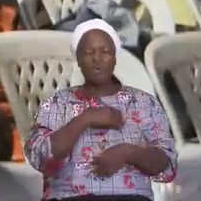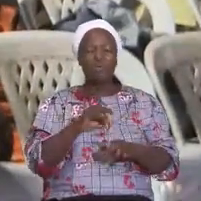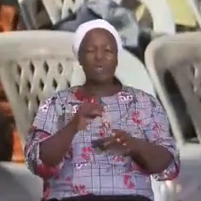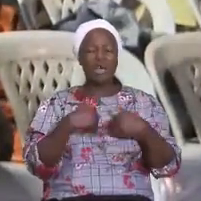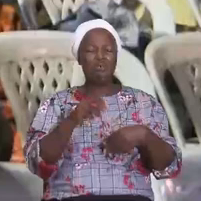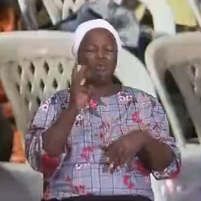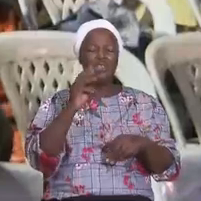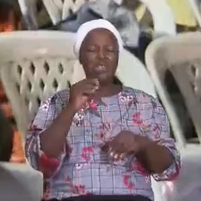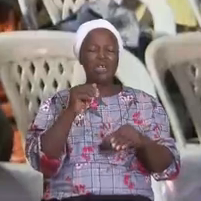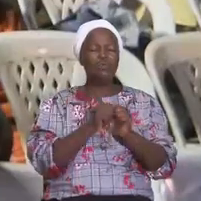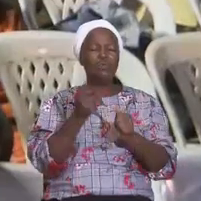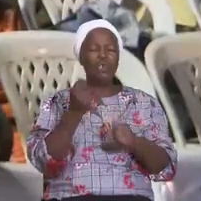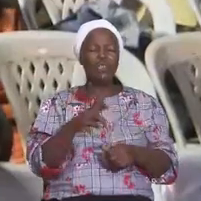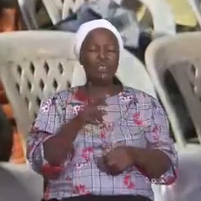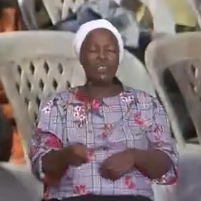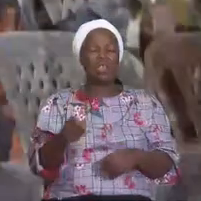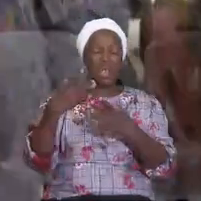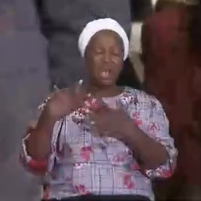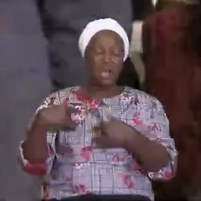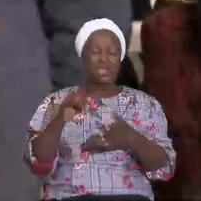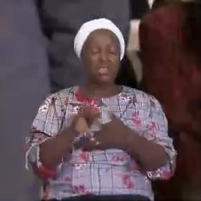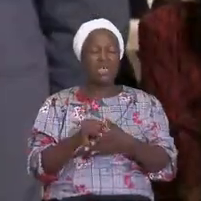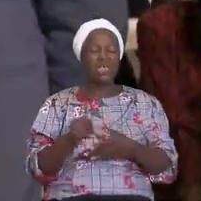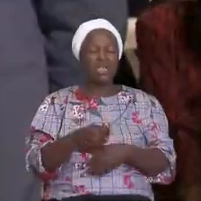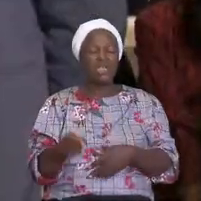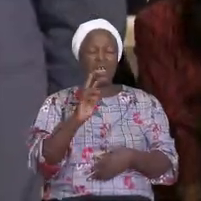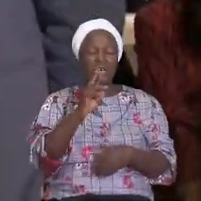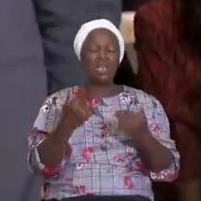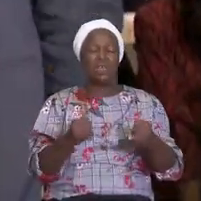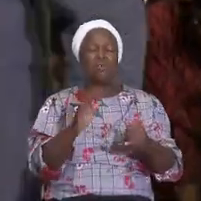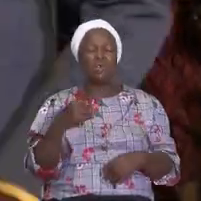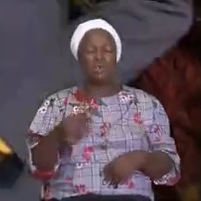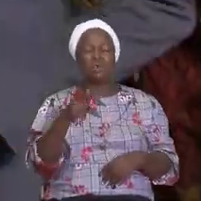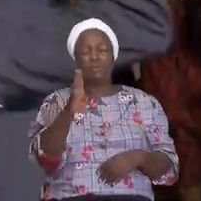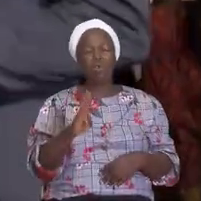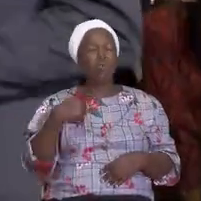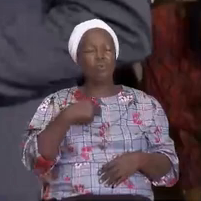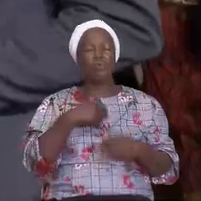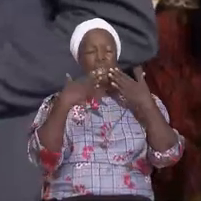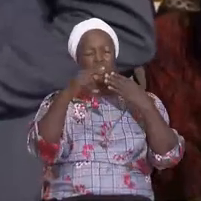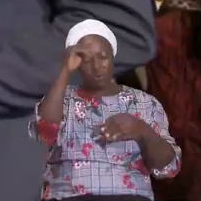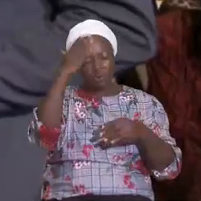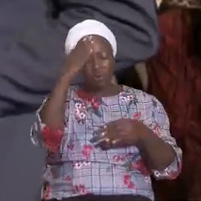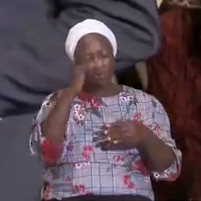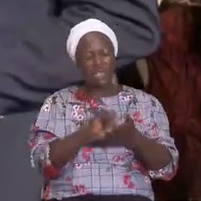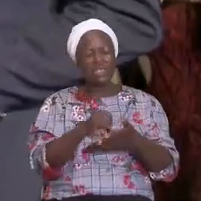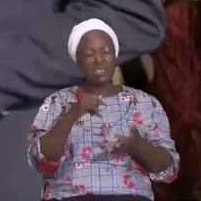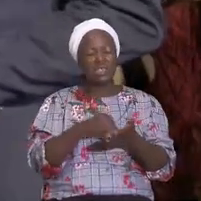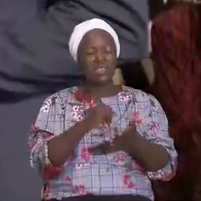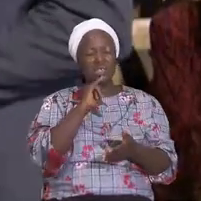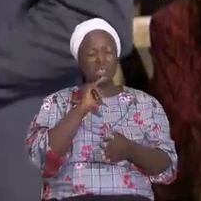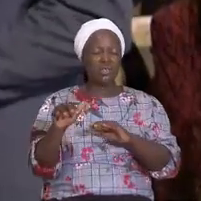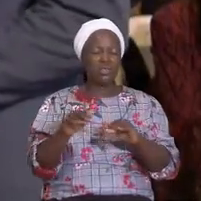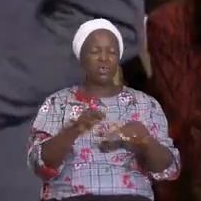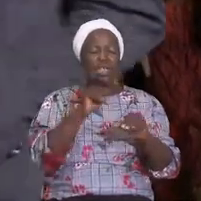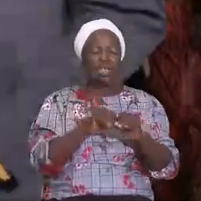Jésus. Je prie que le Saint-Esprit rende témoignage à leur cœur que maintenant ils sont enfants de Dieu. Nous te